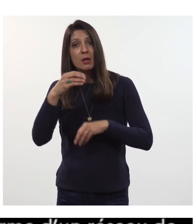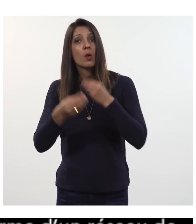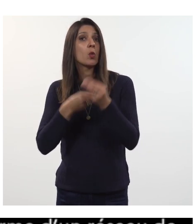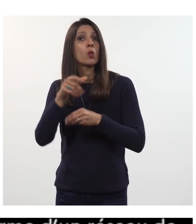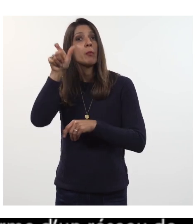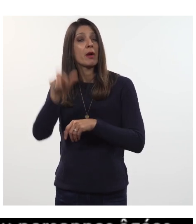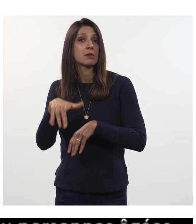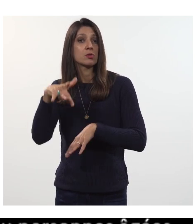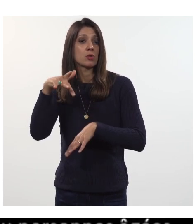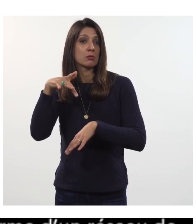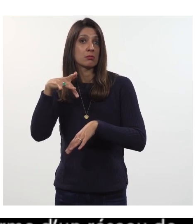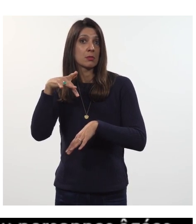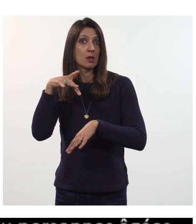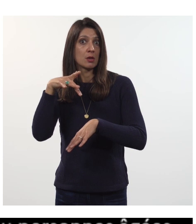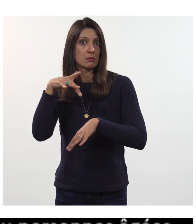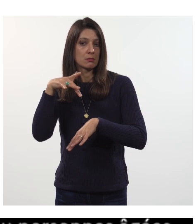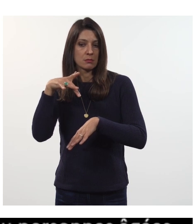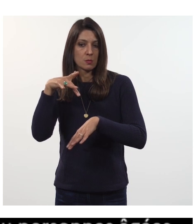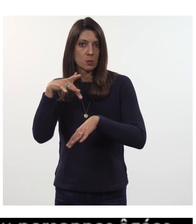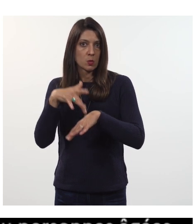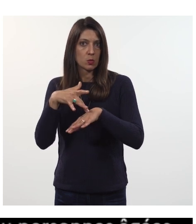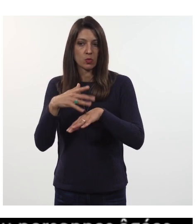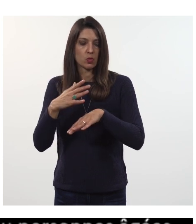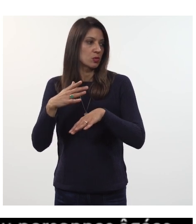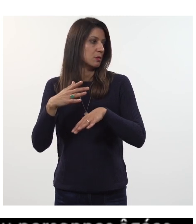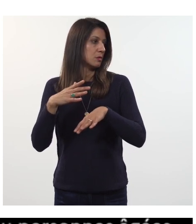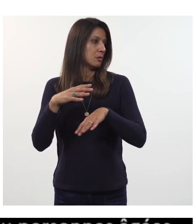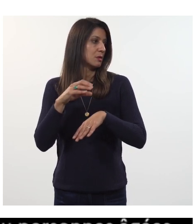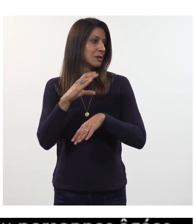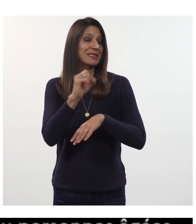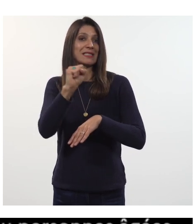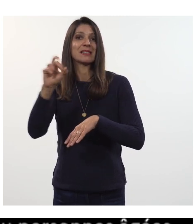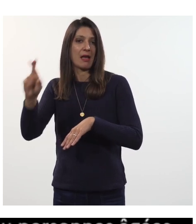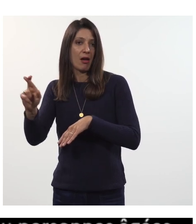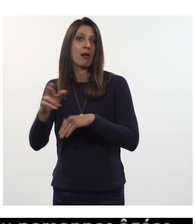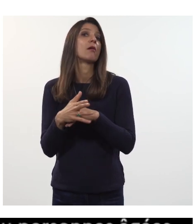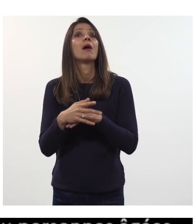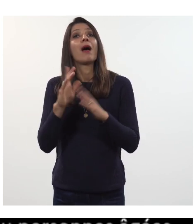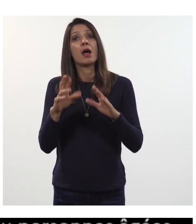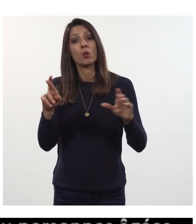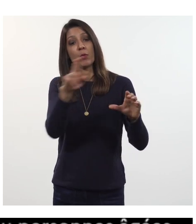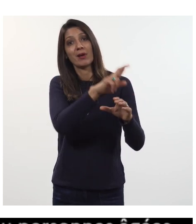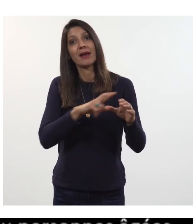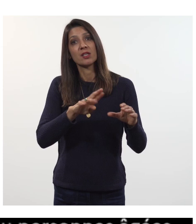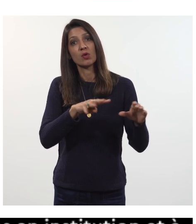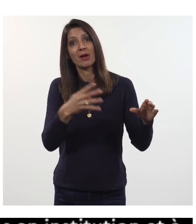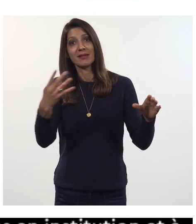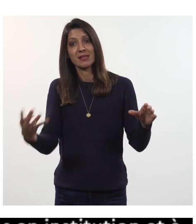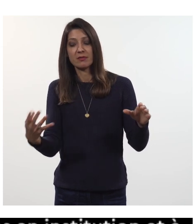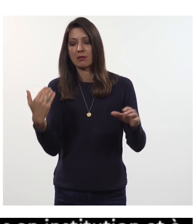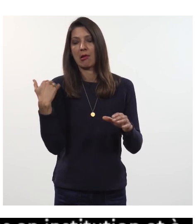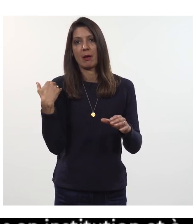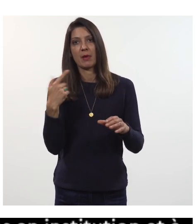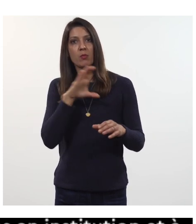soins de suite et réadaptation. Et du fait de cette expertise, l'ARS, donc Nouvelle-Aquitaine, nous a sollicité pour étendre